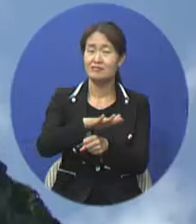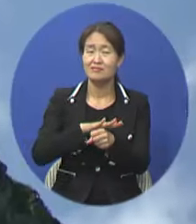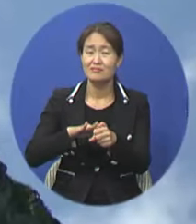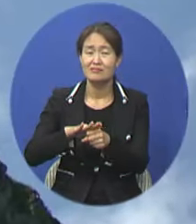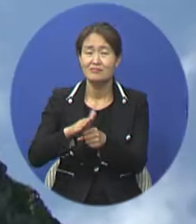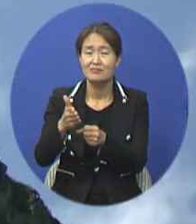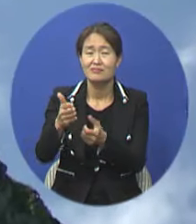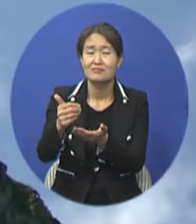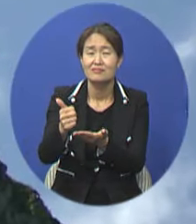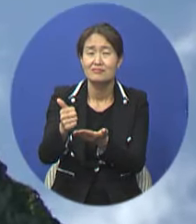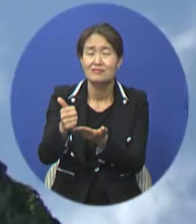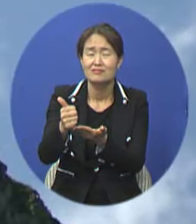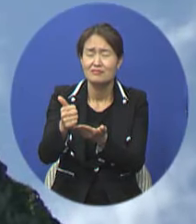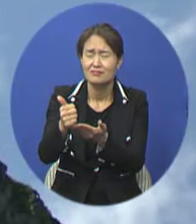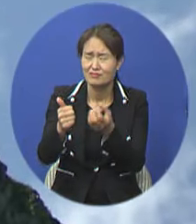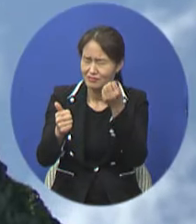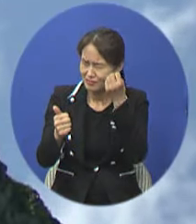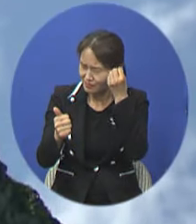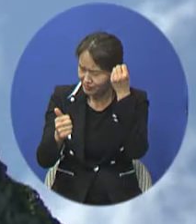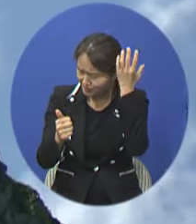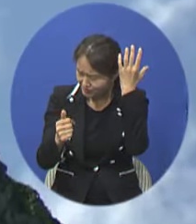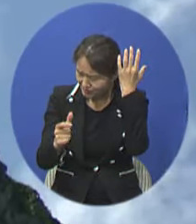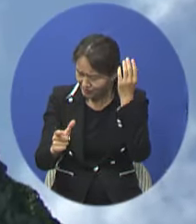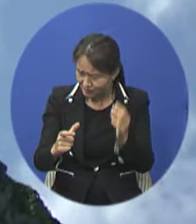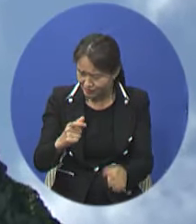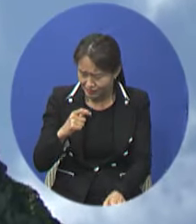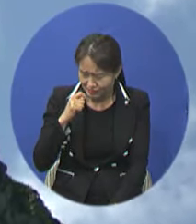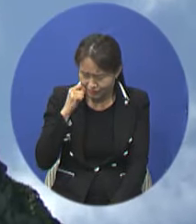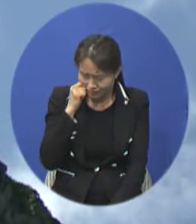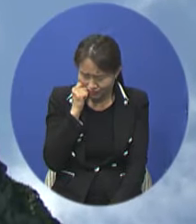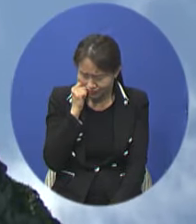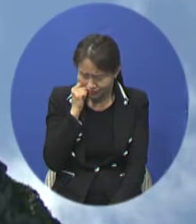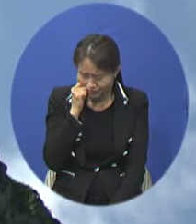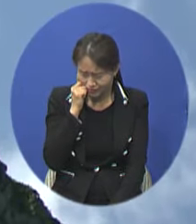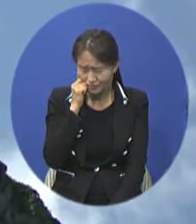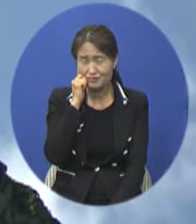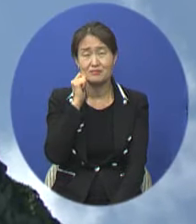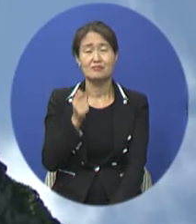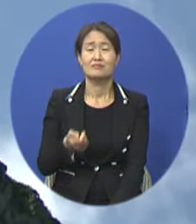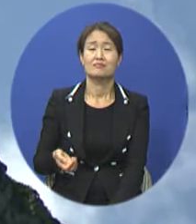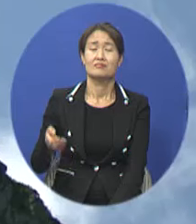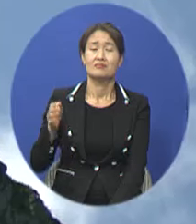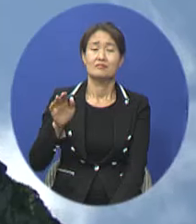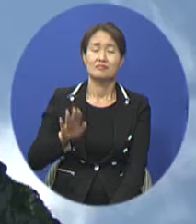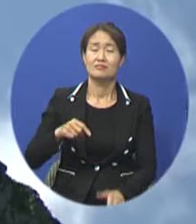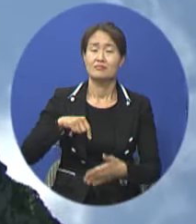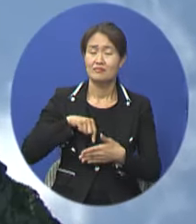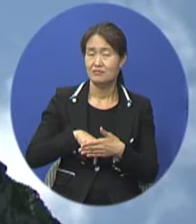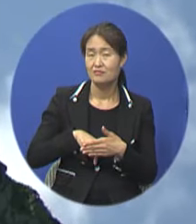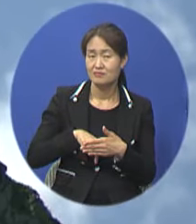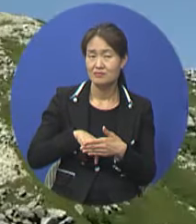그 사랑 그니 잊지 못해도